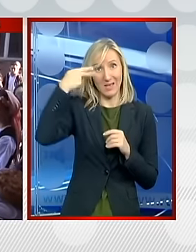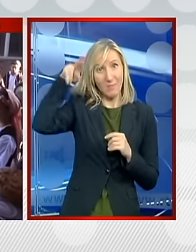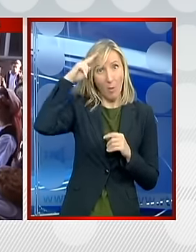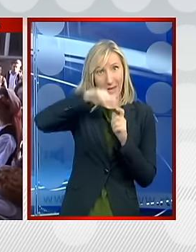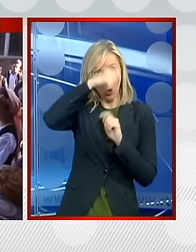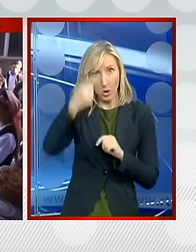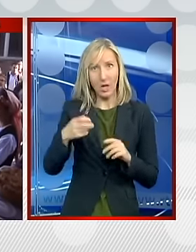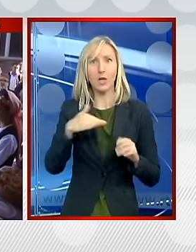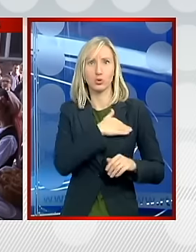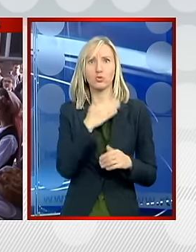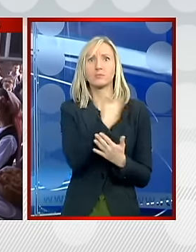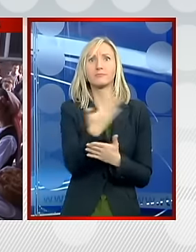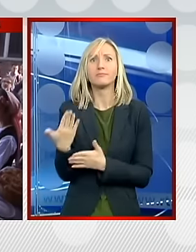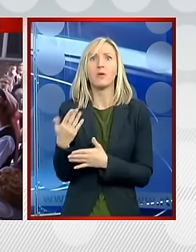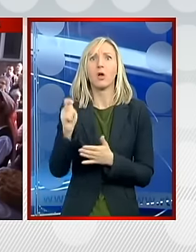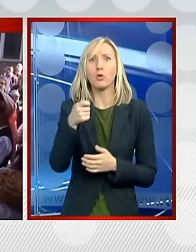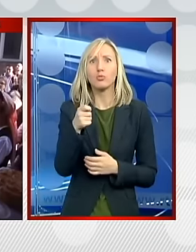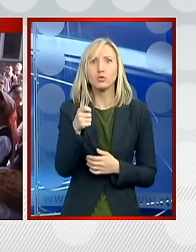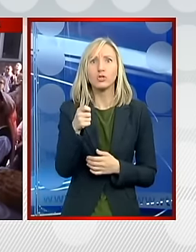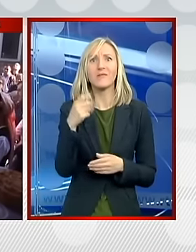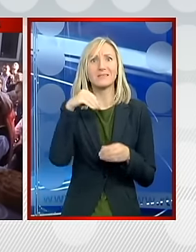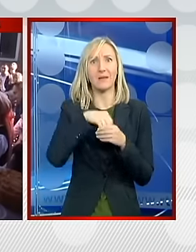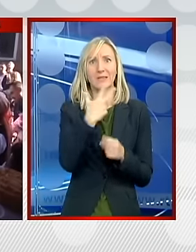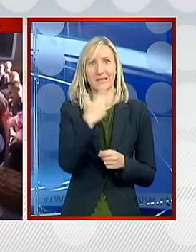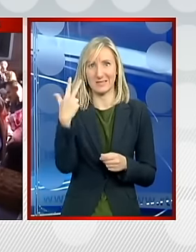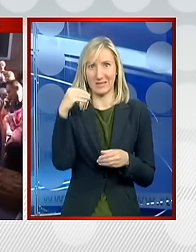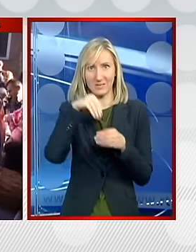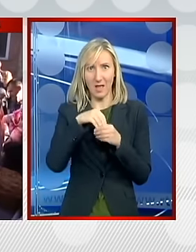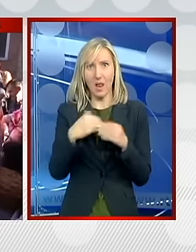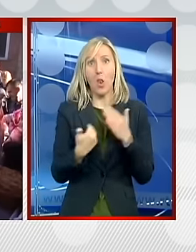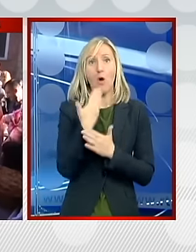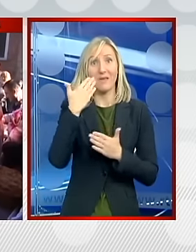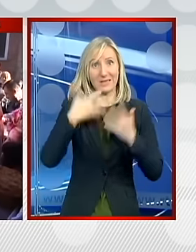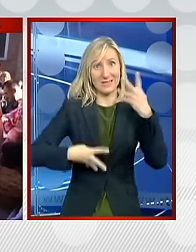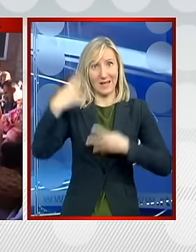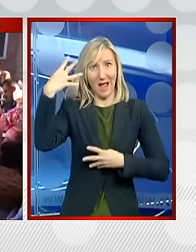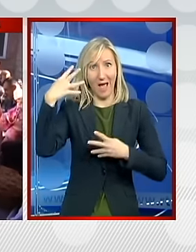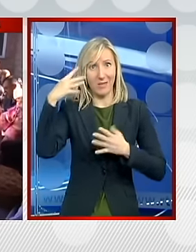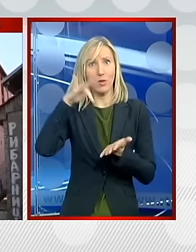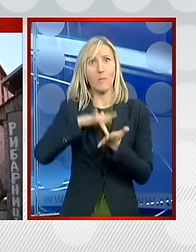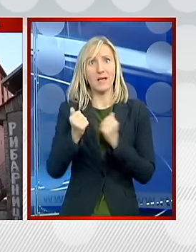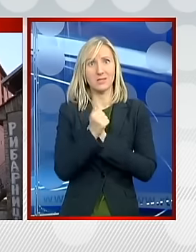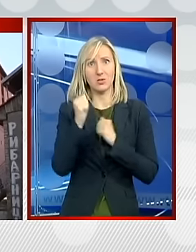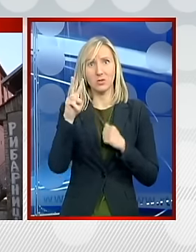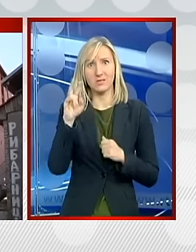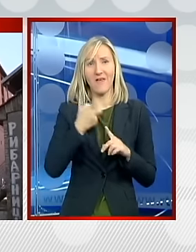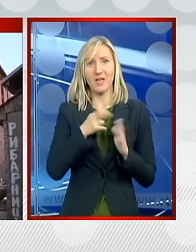je uručio ključeve stanarima 33 stambene jedinice nove zgrade u Zvečanu.